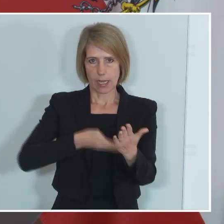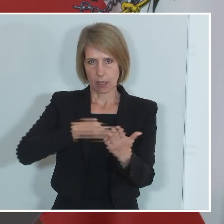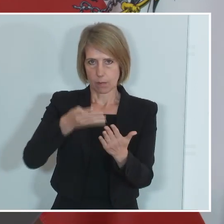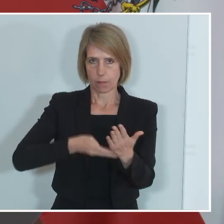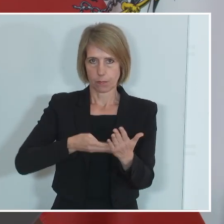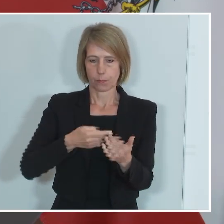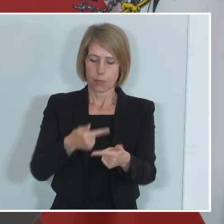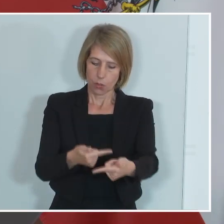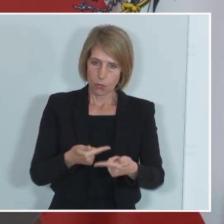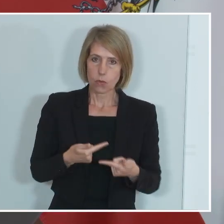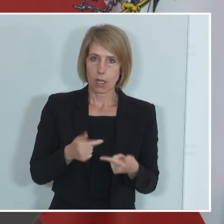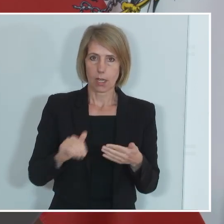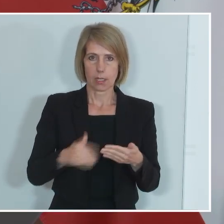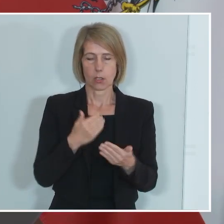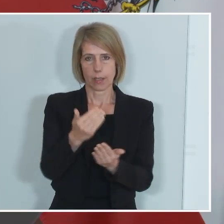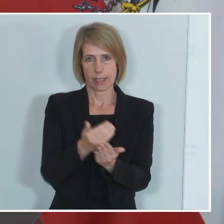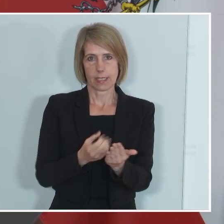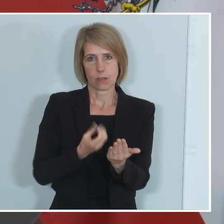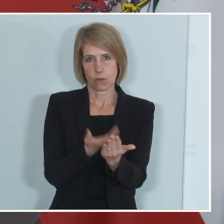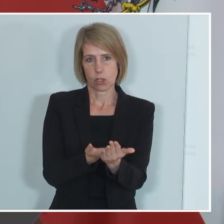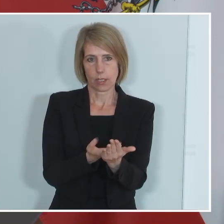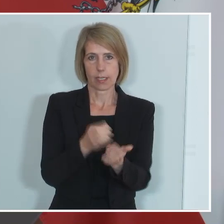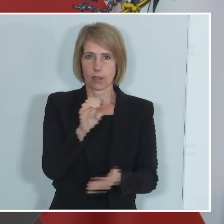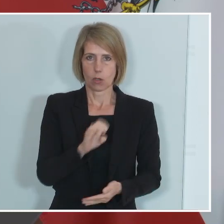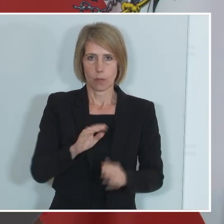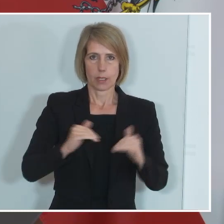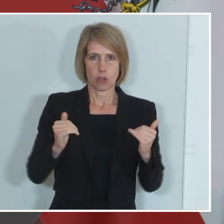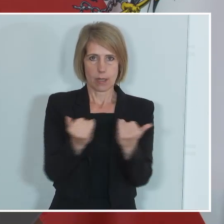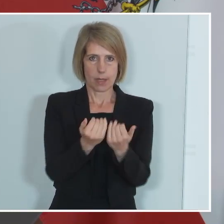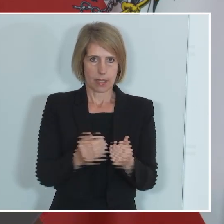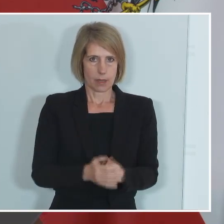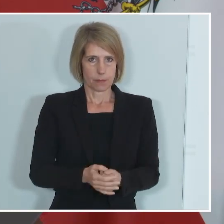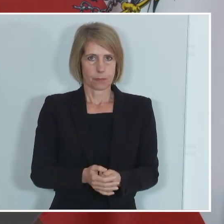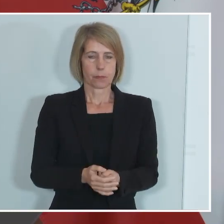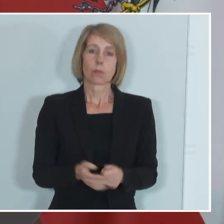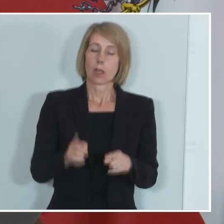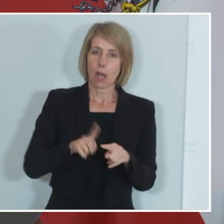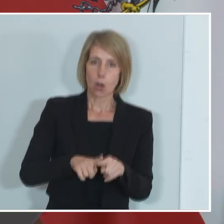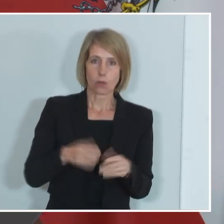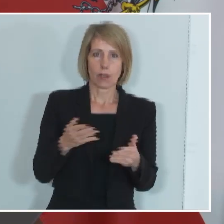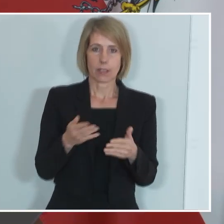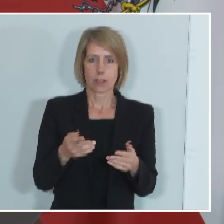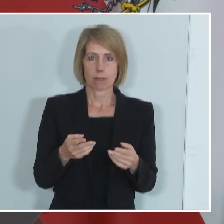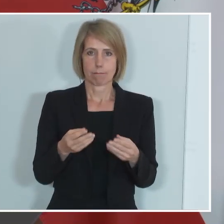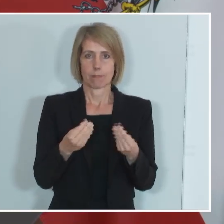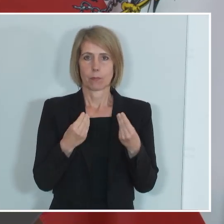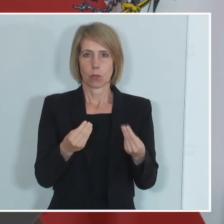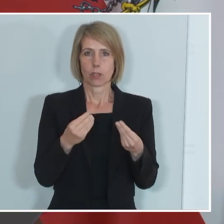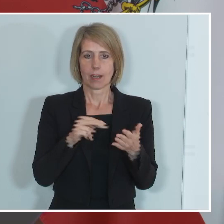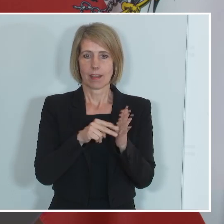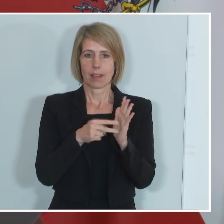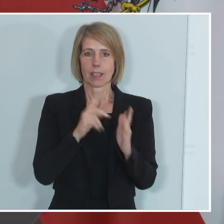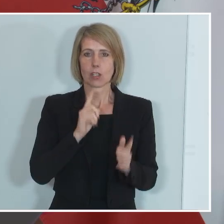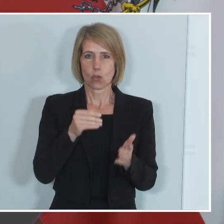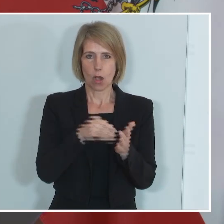der Vorlage neuer Gesetzesvorschläge auf europäischer Ebene. Und wir sollen doch bitte auch die modernen Techniken